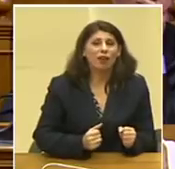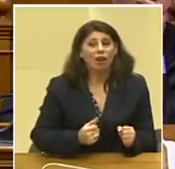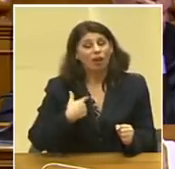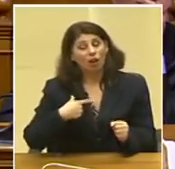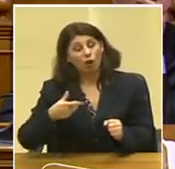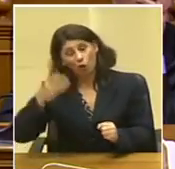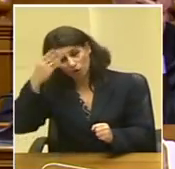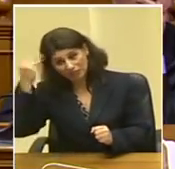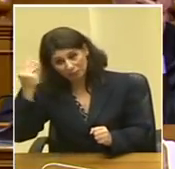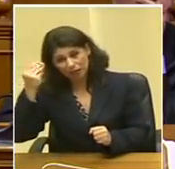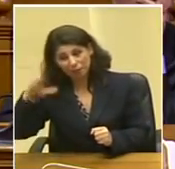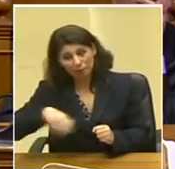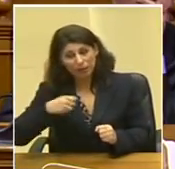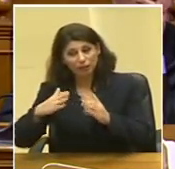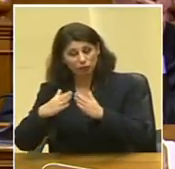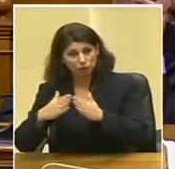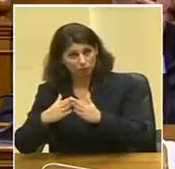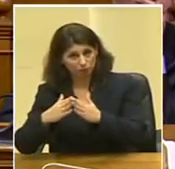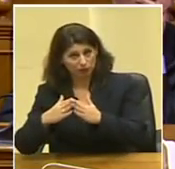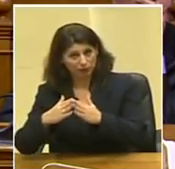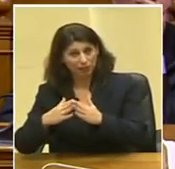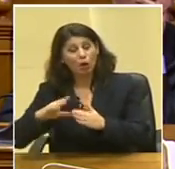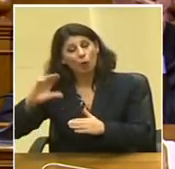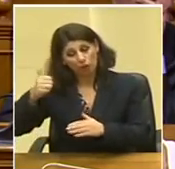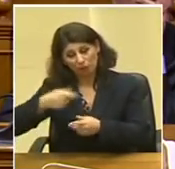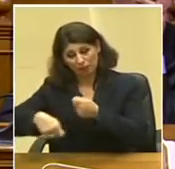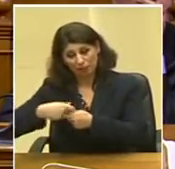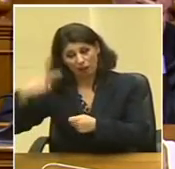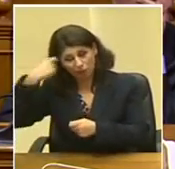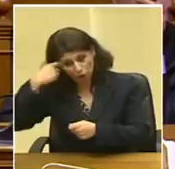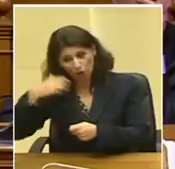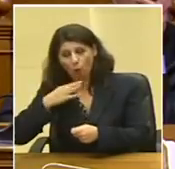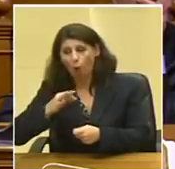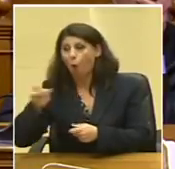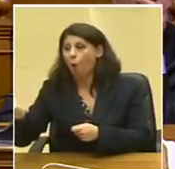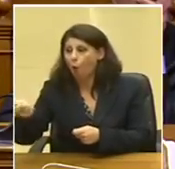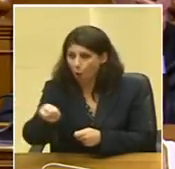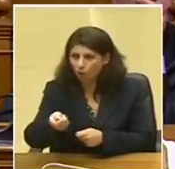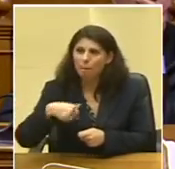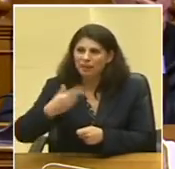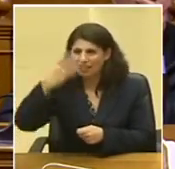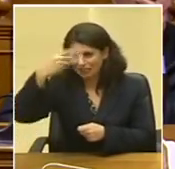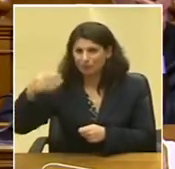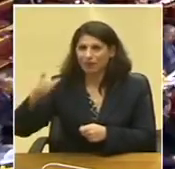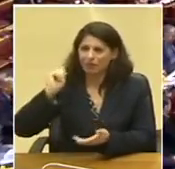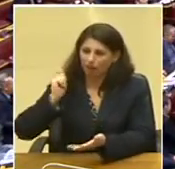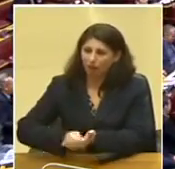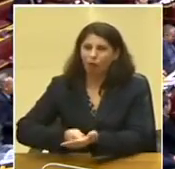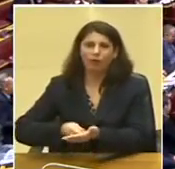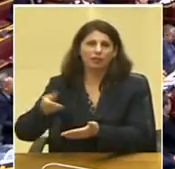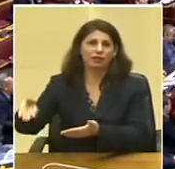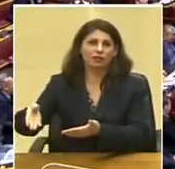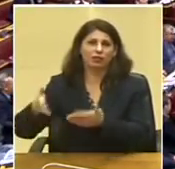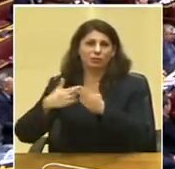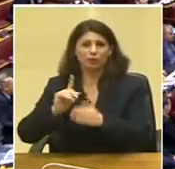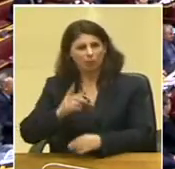πρώτο επιχειρηματίας ιδιοκτήτης αυτοκτόνησε λόγω χρεών. Ορίστε. Μη γελάτε. Να